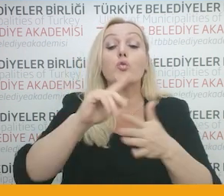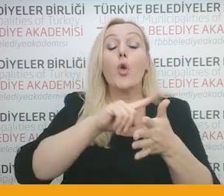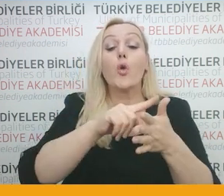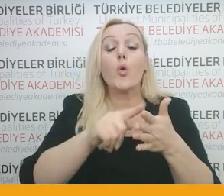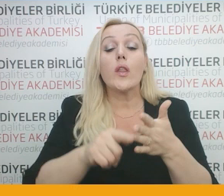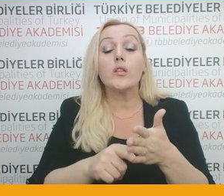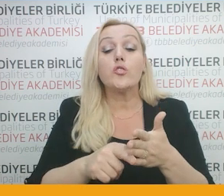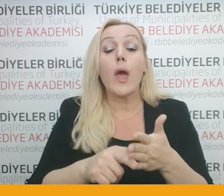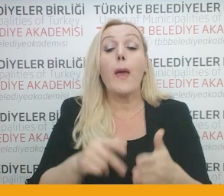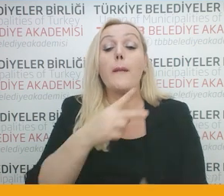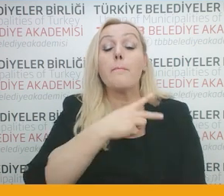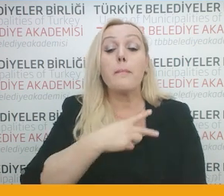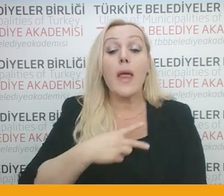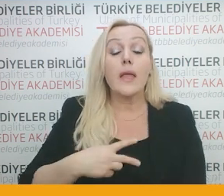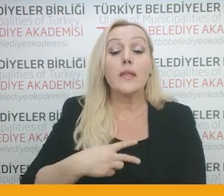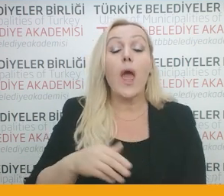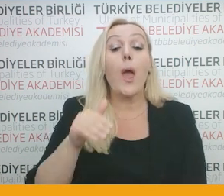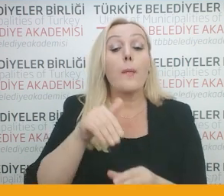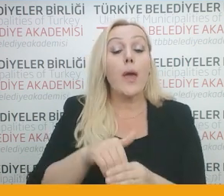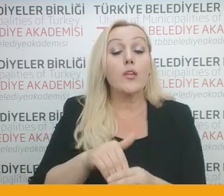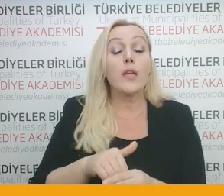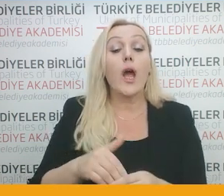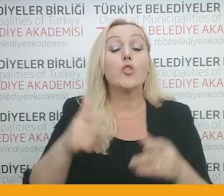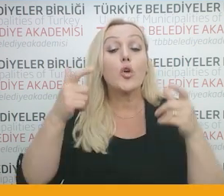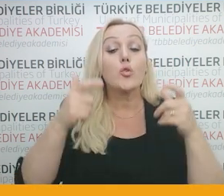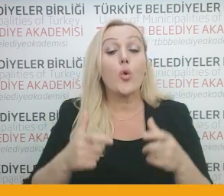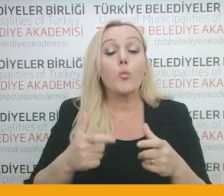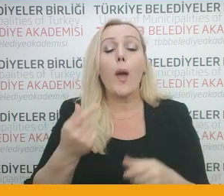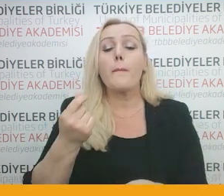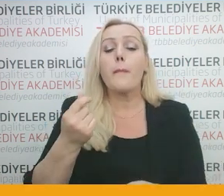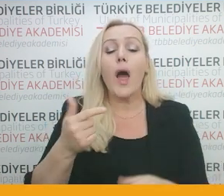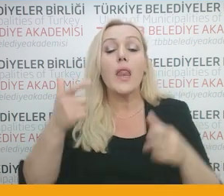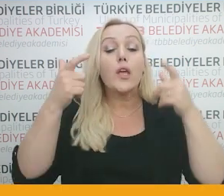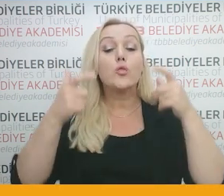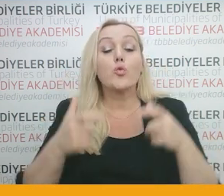karşı idari sorumludur. Üst yöneticinin mali sorumluluğun bulunmadığını,